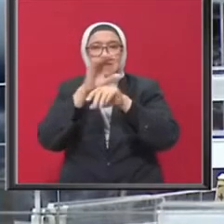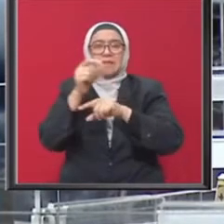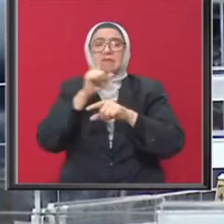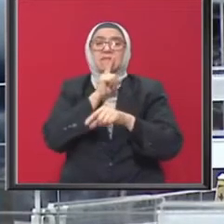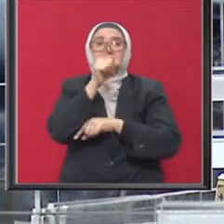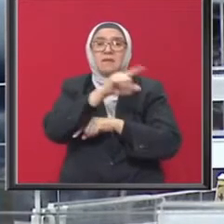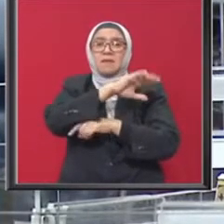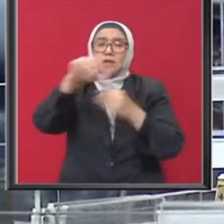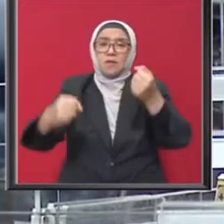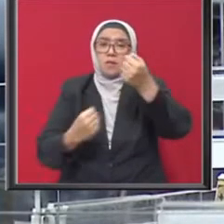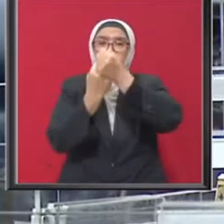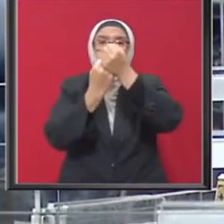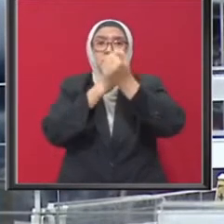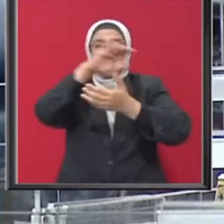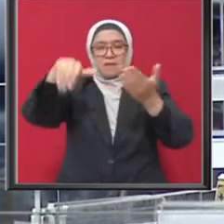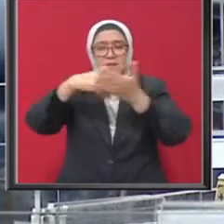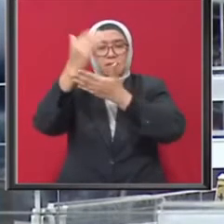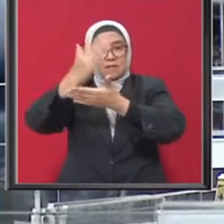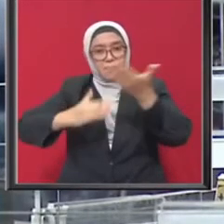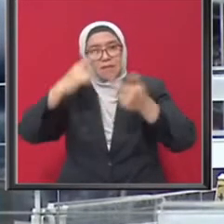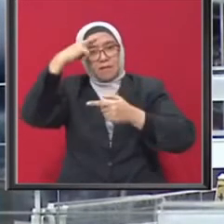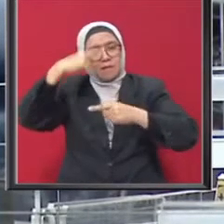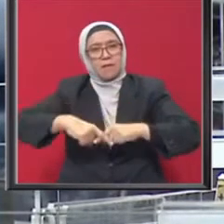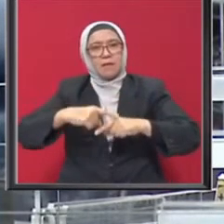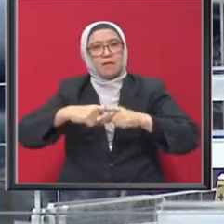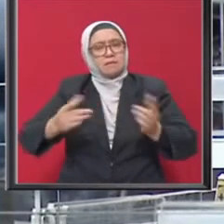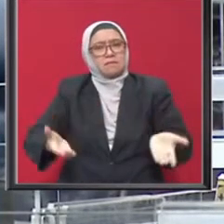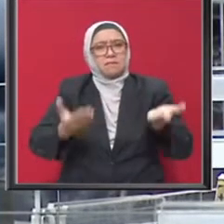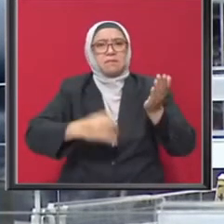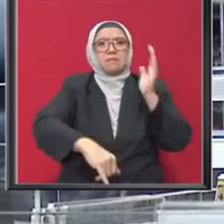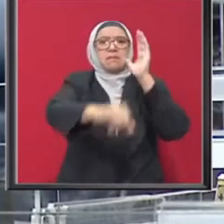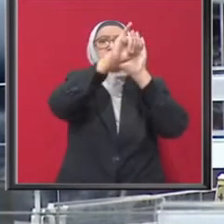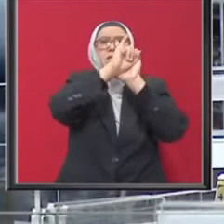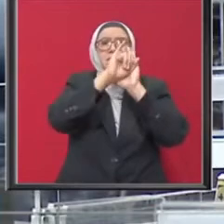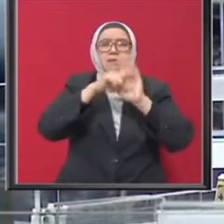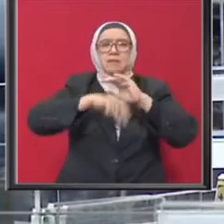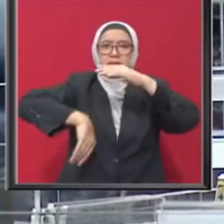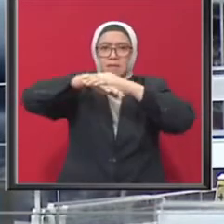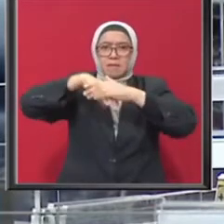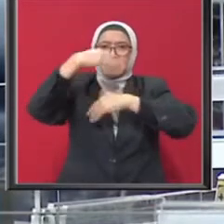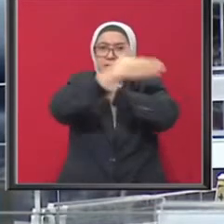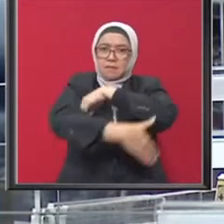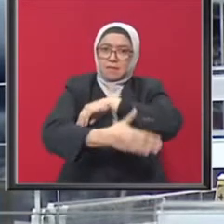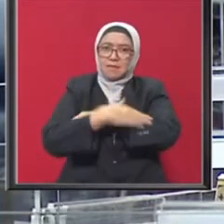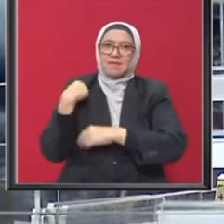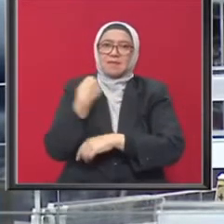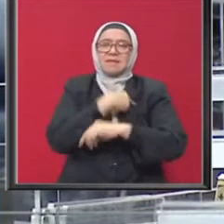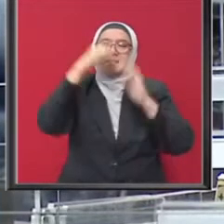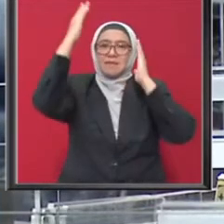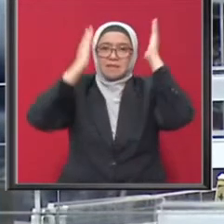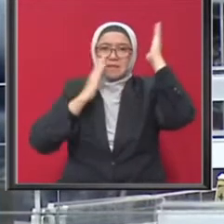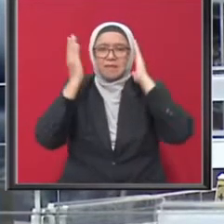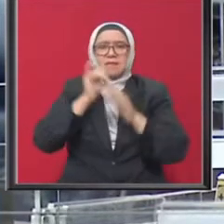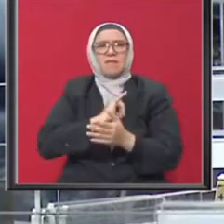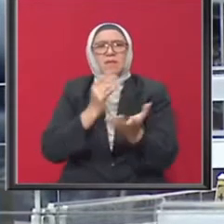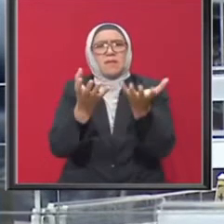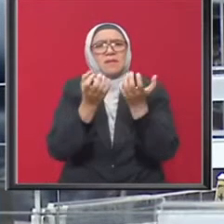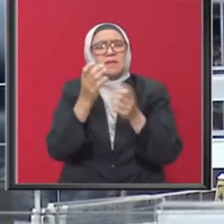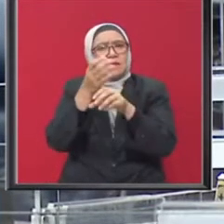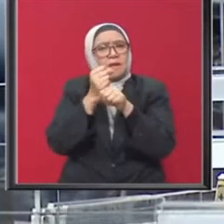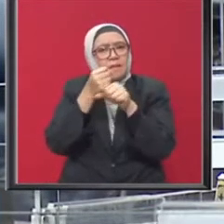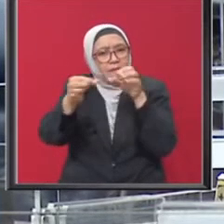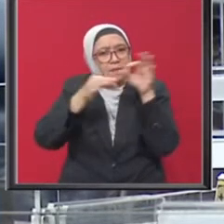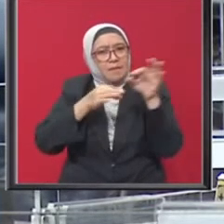mengangkat nilai dan martabak bola sepak negara kita Malaysia Hai saya ingin mendapatkan penjelasan